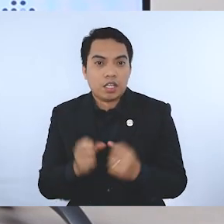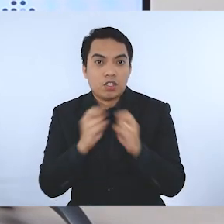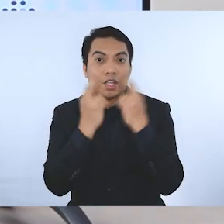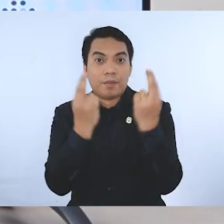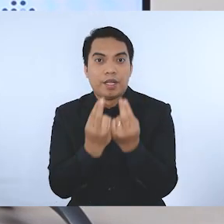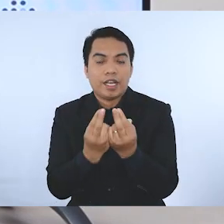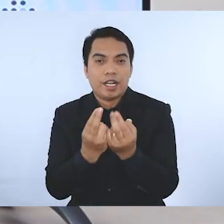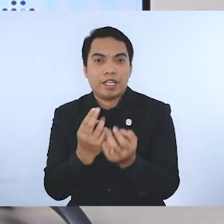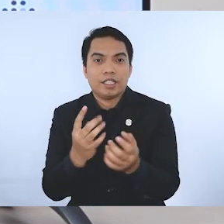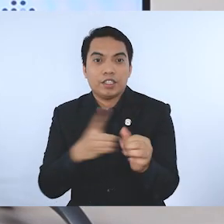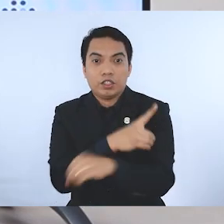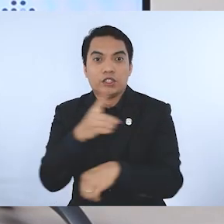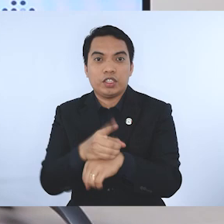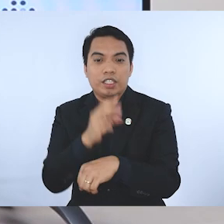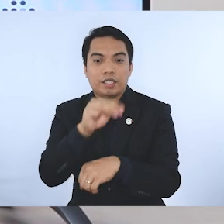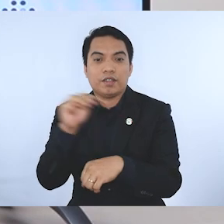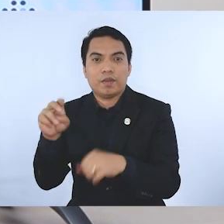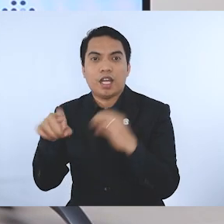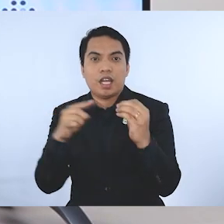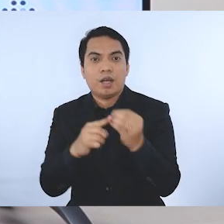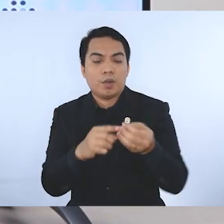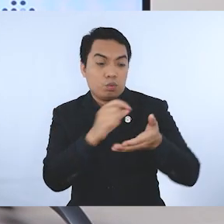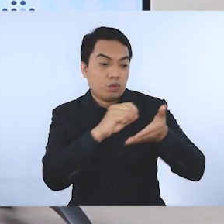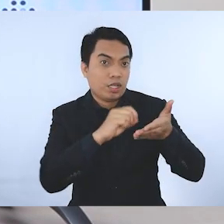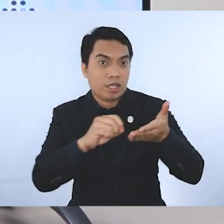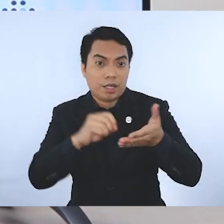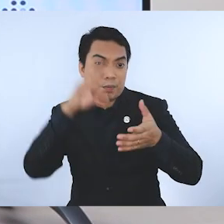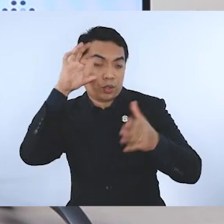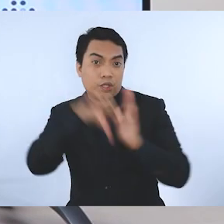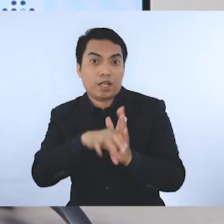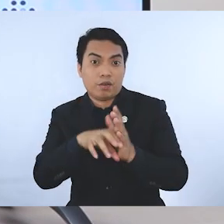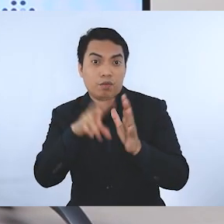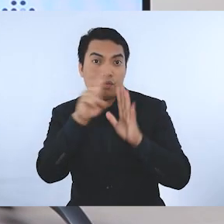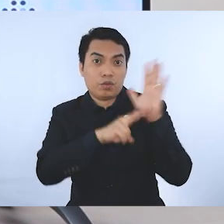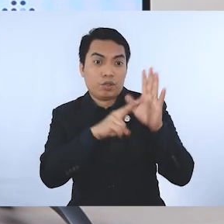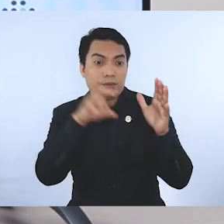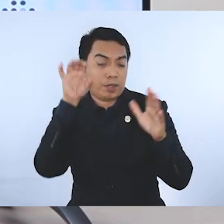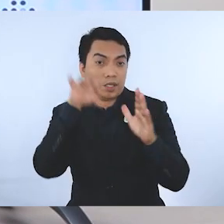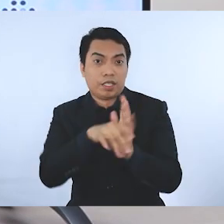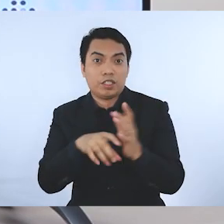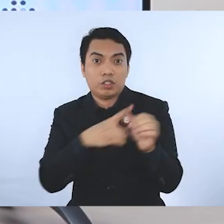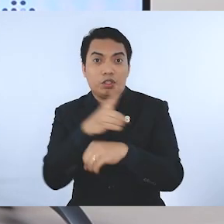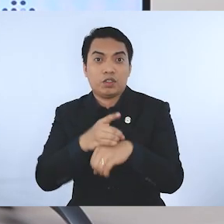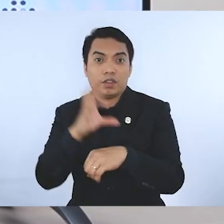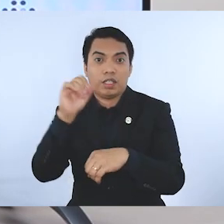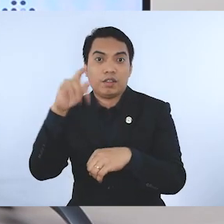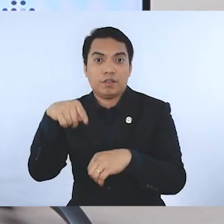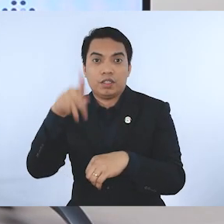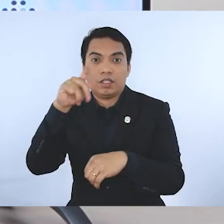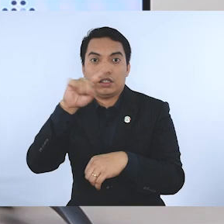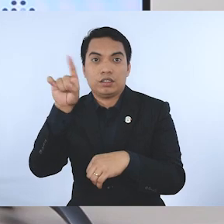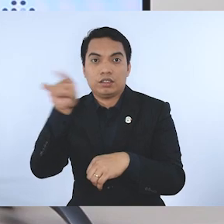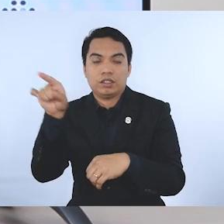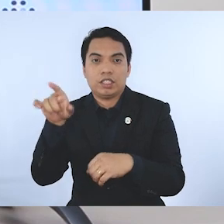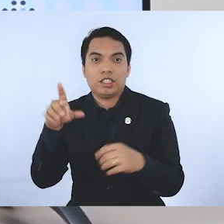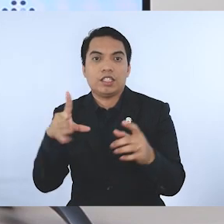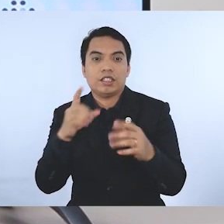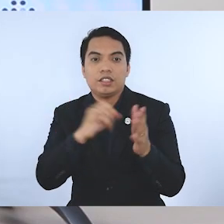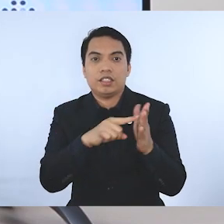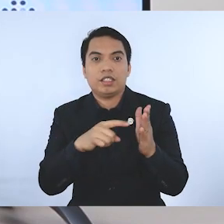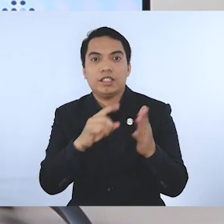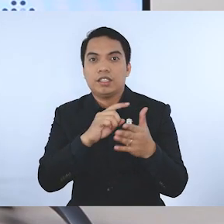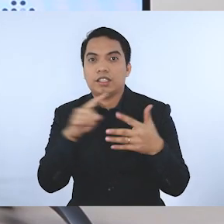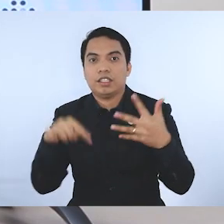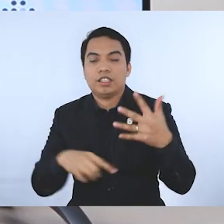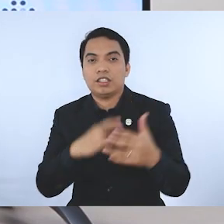on district multimedia tungkol sa scriptwriting, photography, and videography sa distrito ng Capiz. Ang kabuuang detalye